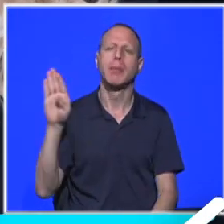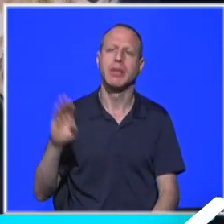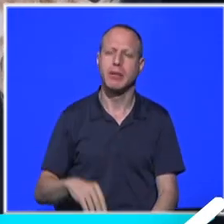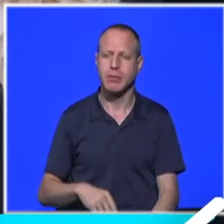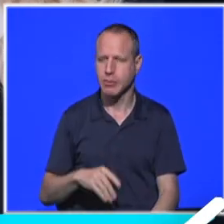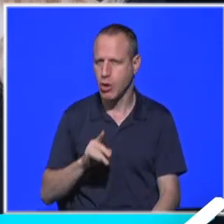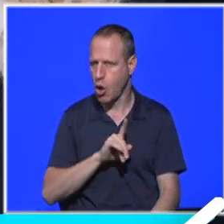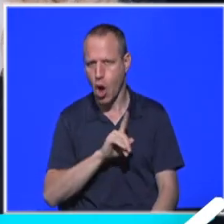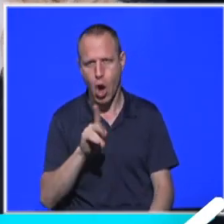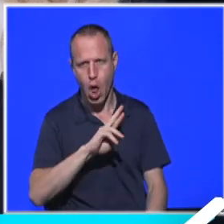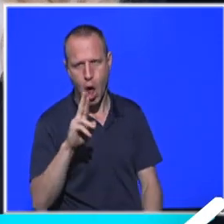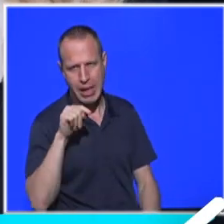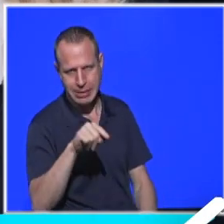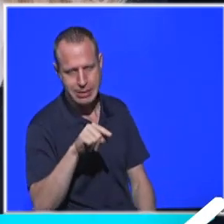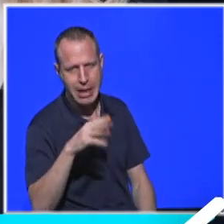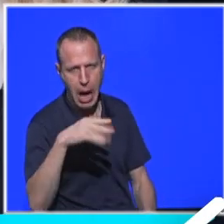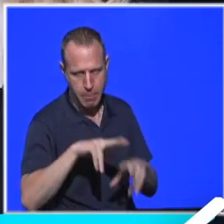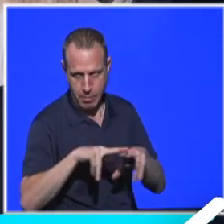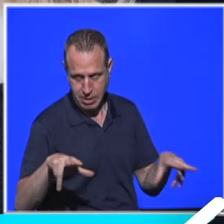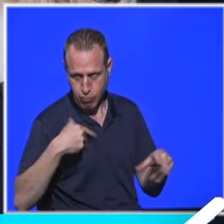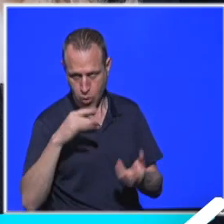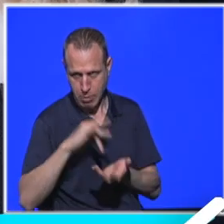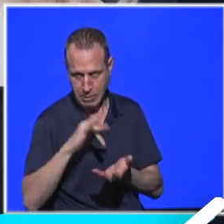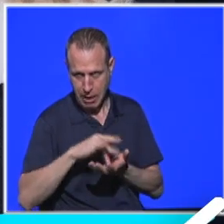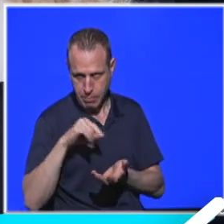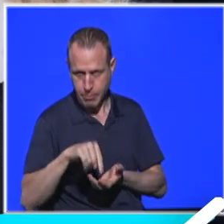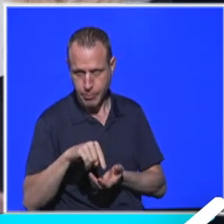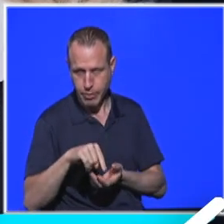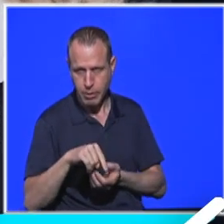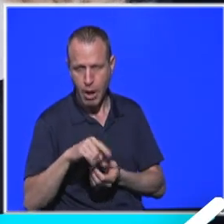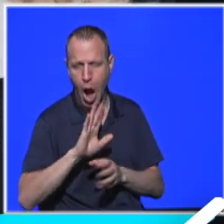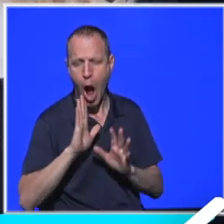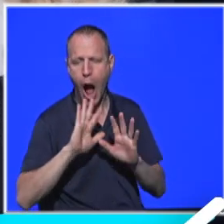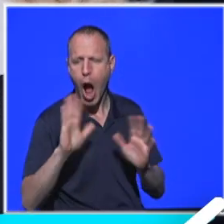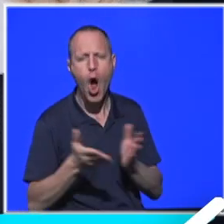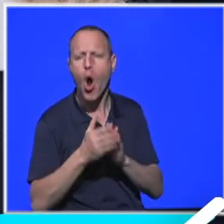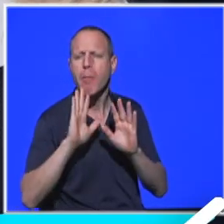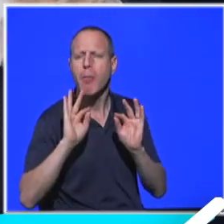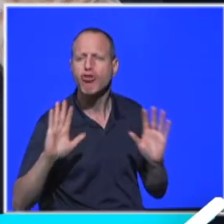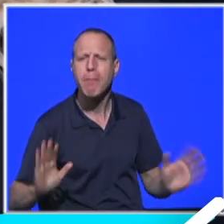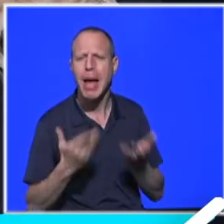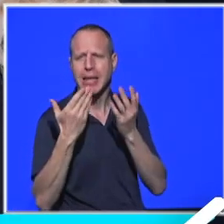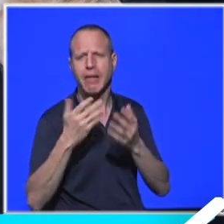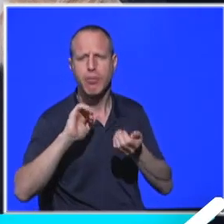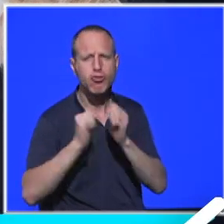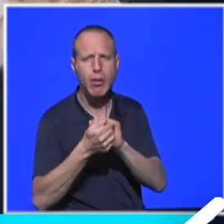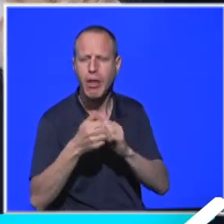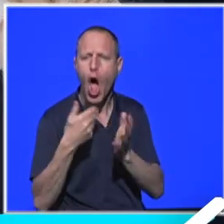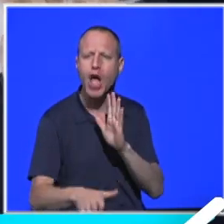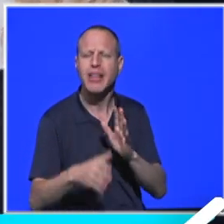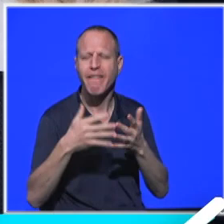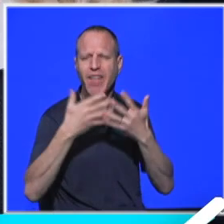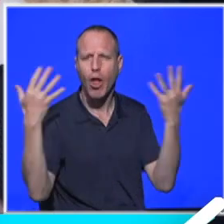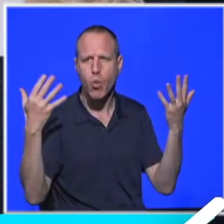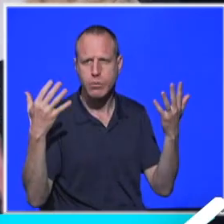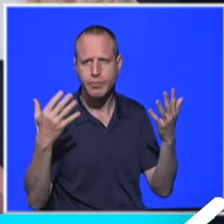רק זה, גם בסיטואציה שאנחנו נמצאים בה, שהכל הוא נורא נורא מהיר, והכל נורא משתנה, ונורא חוסר ודאות. יש